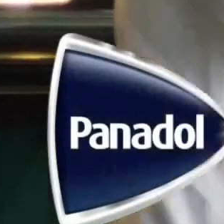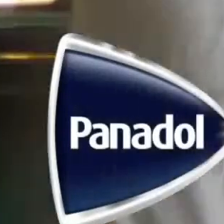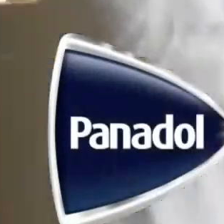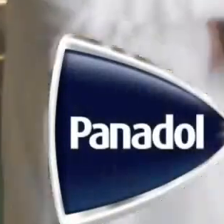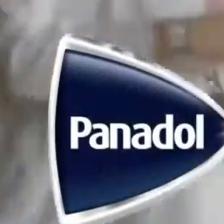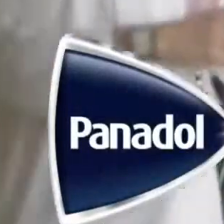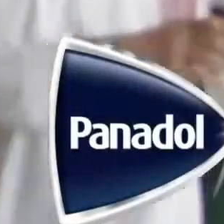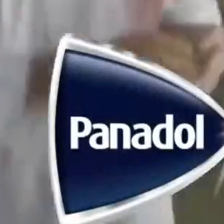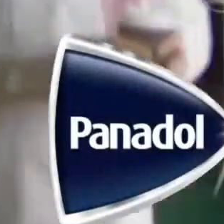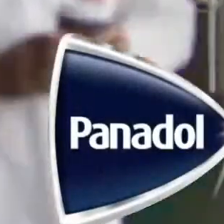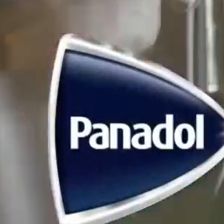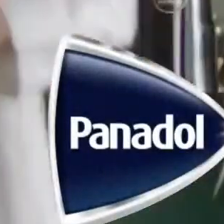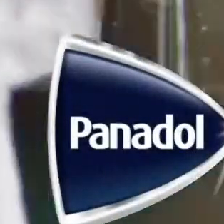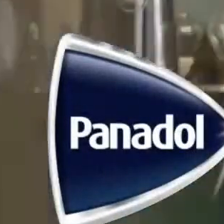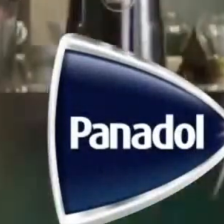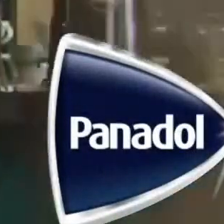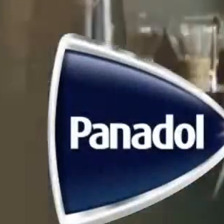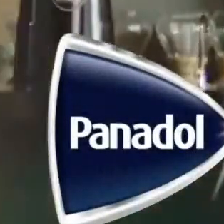لتسكين الألم.